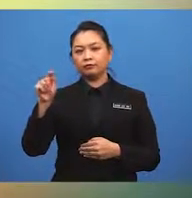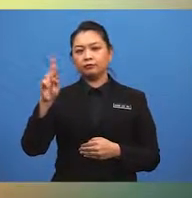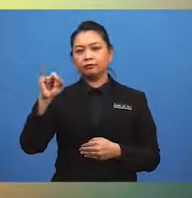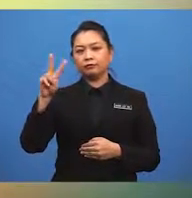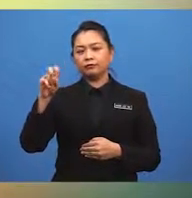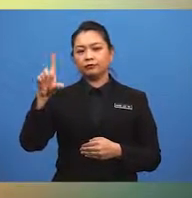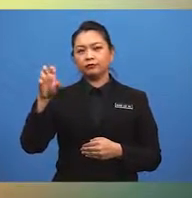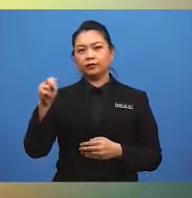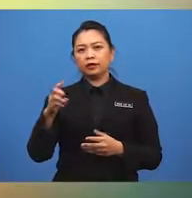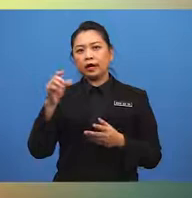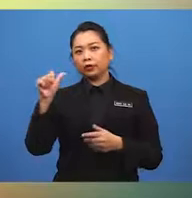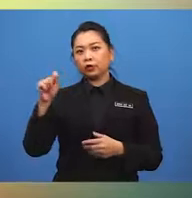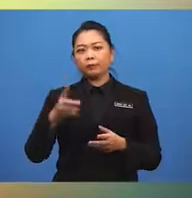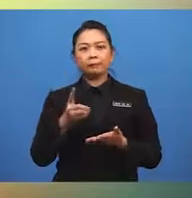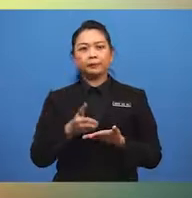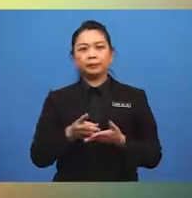atom penerima.